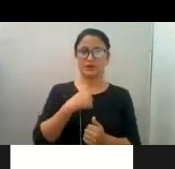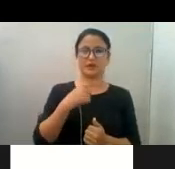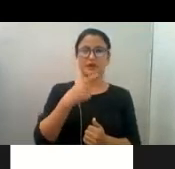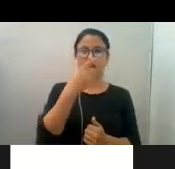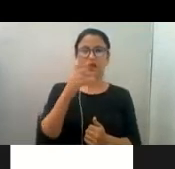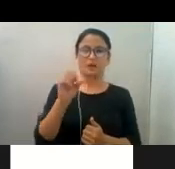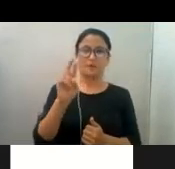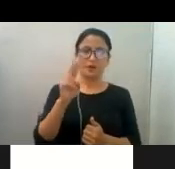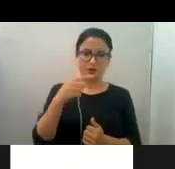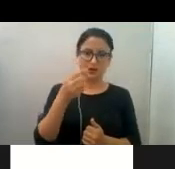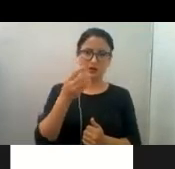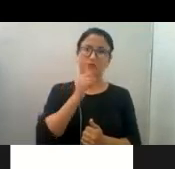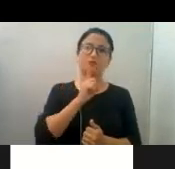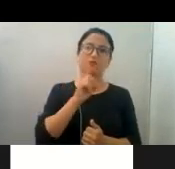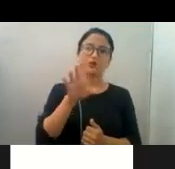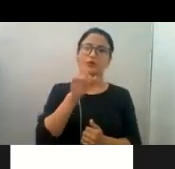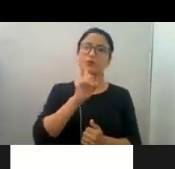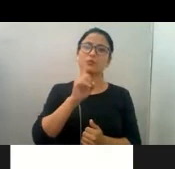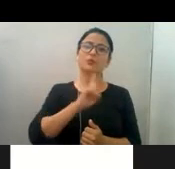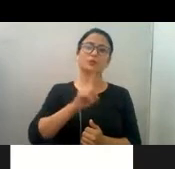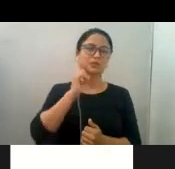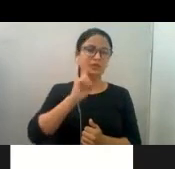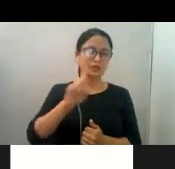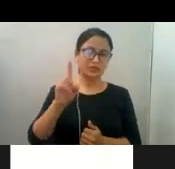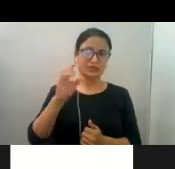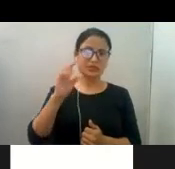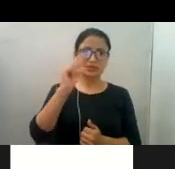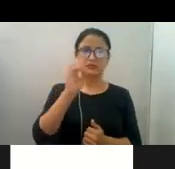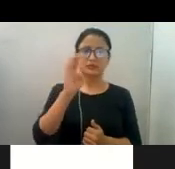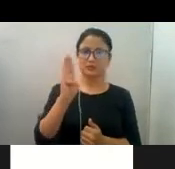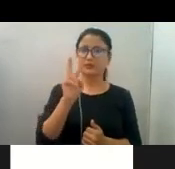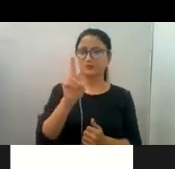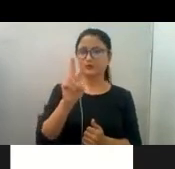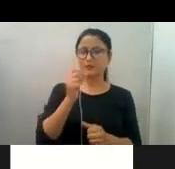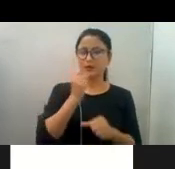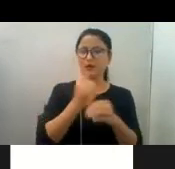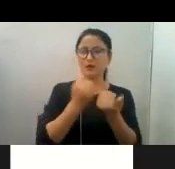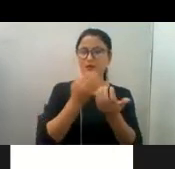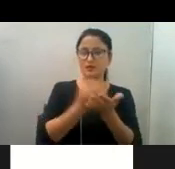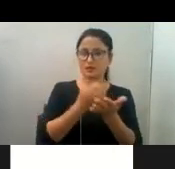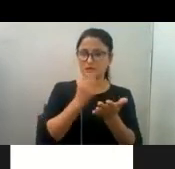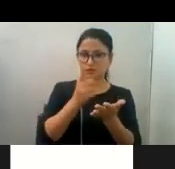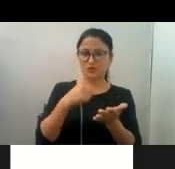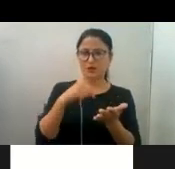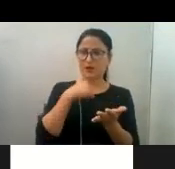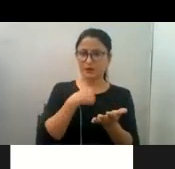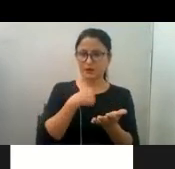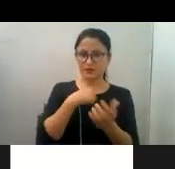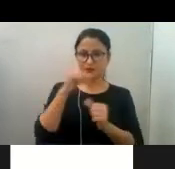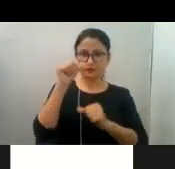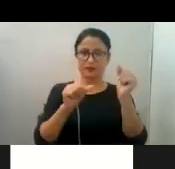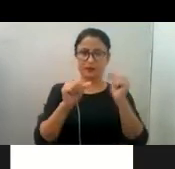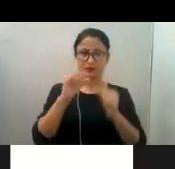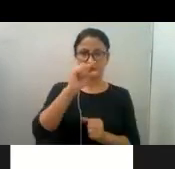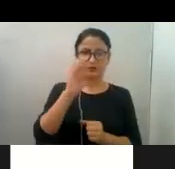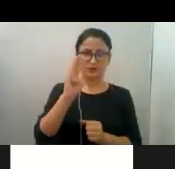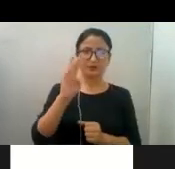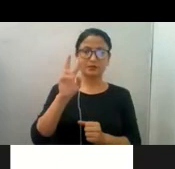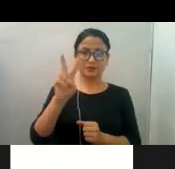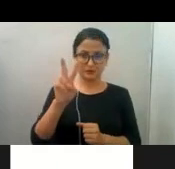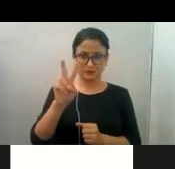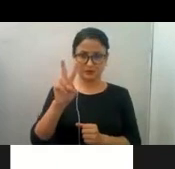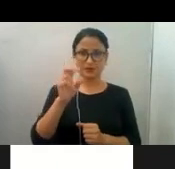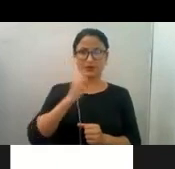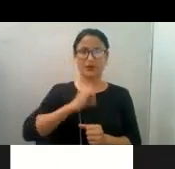चाहिँ विगत 15 वर्षदेखि नै जिबिबीमा काम गरिरहेको संस्था हो र हामीले चाहिँ जुन जिबिबी